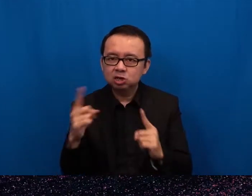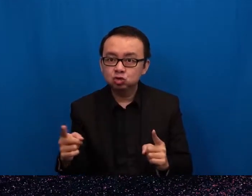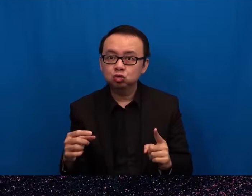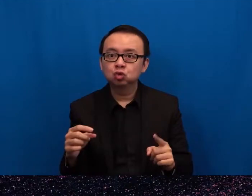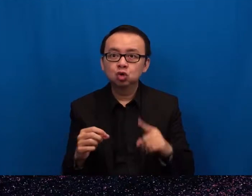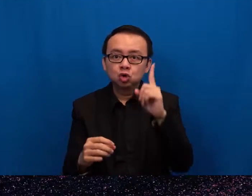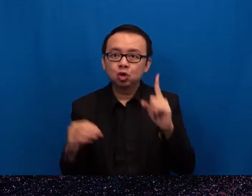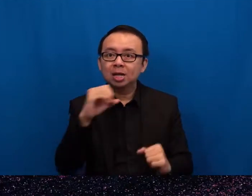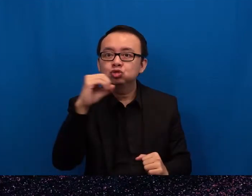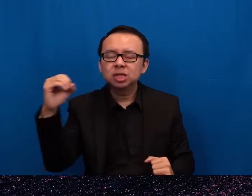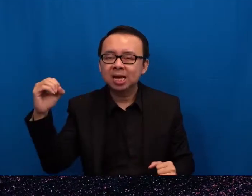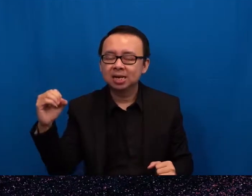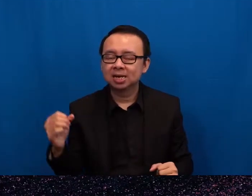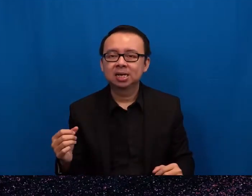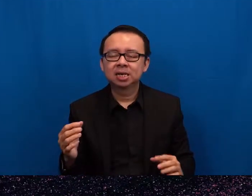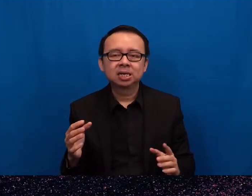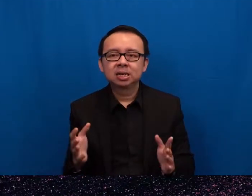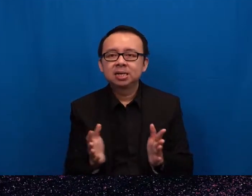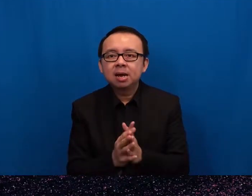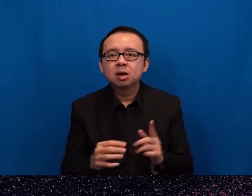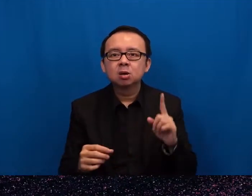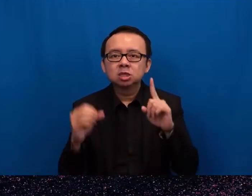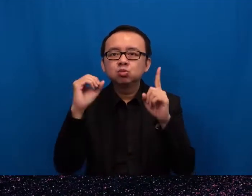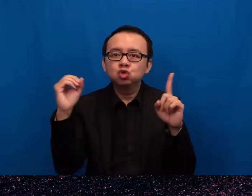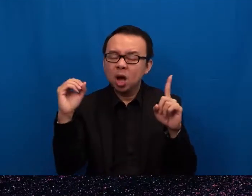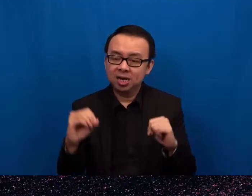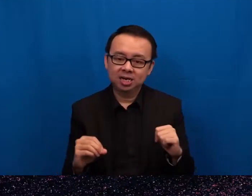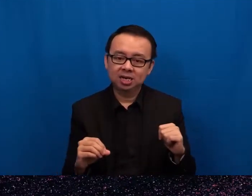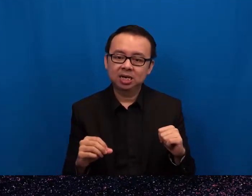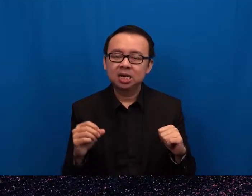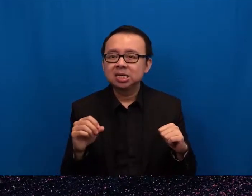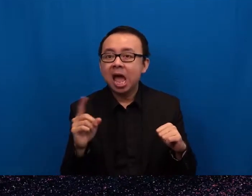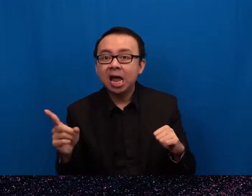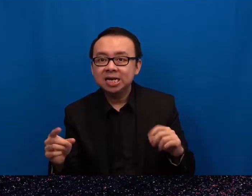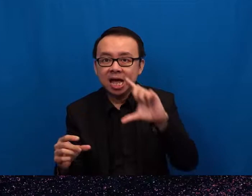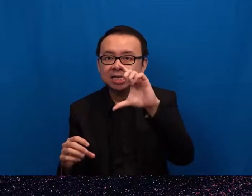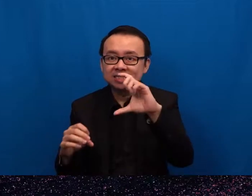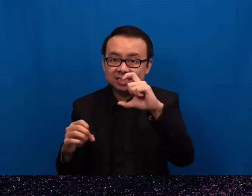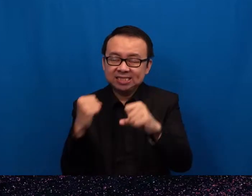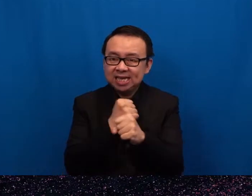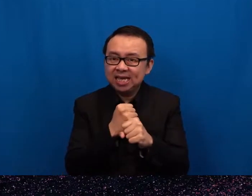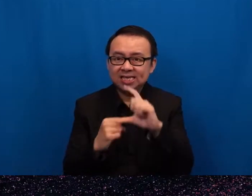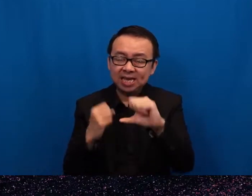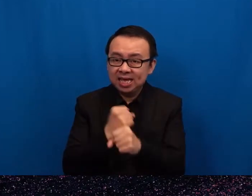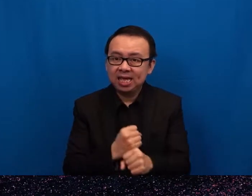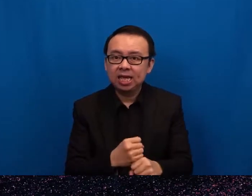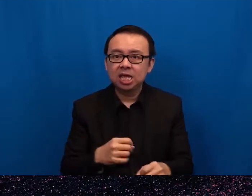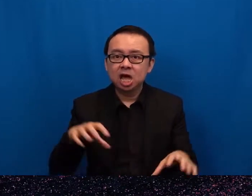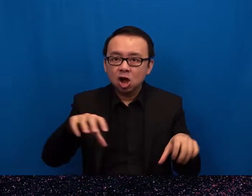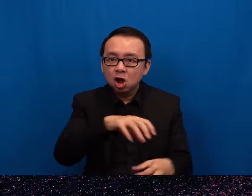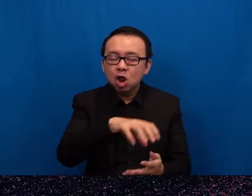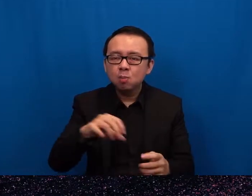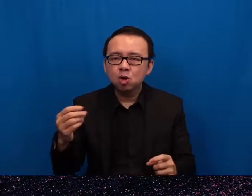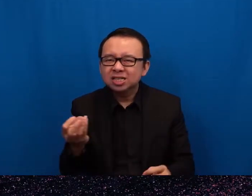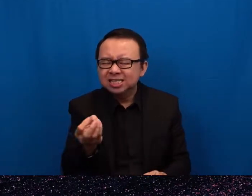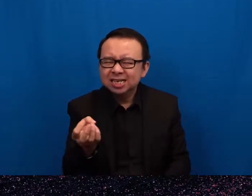Ada puluhan. Saya dari satu tempat ke tempat lain. Seperti CG-CG kelompok-kelompok kecil gitu. Seperti Paulus di ayat 1 berkata